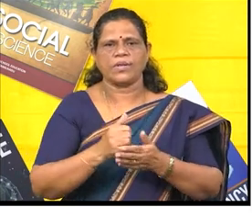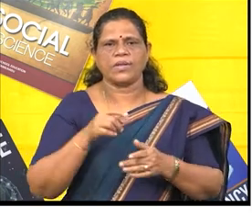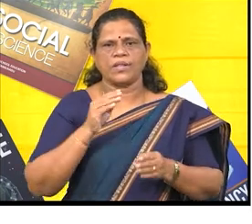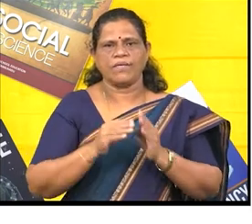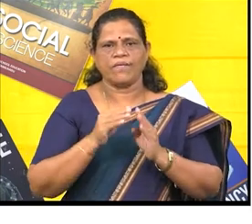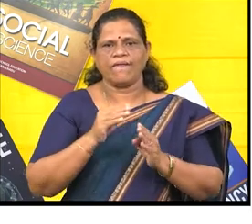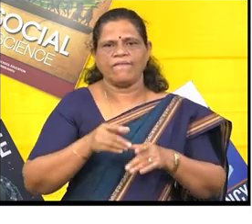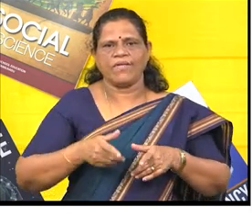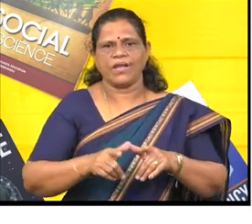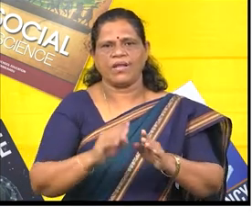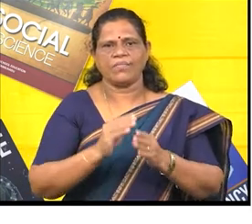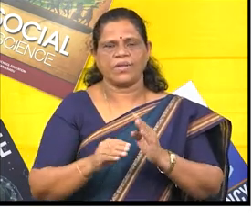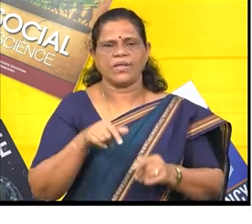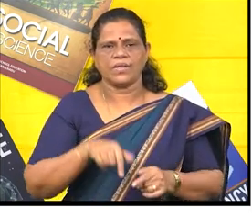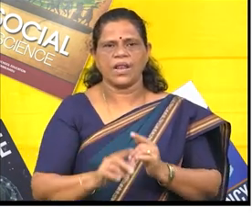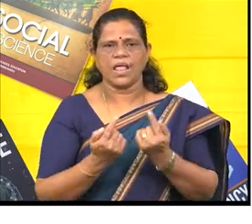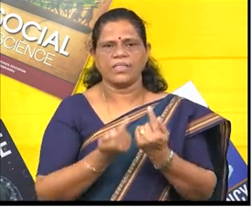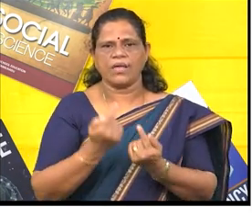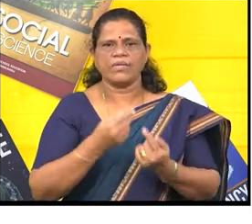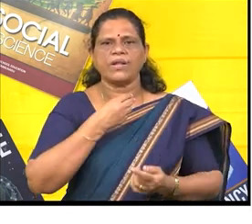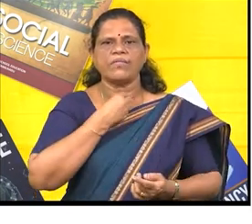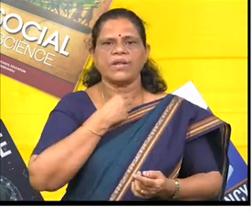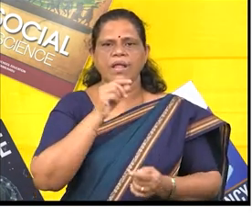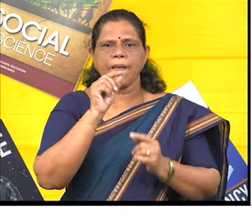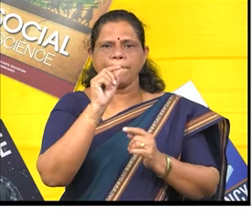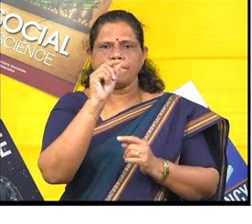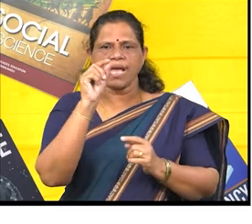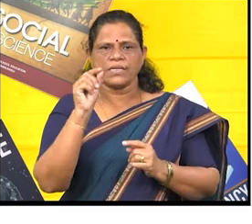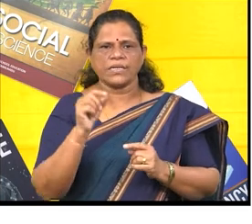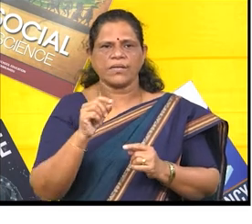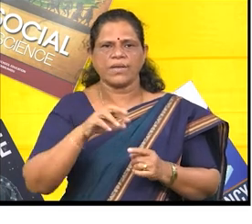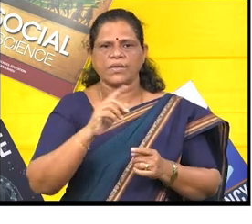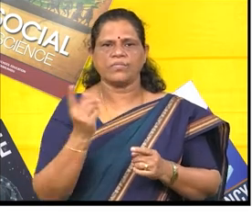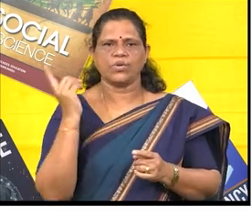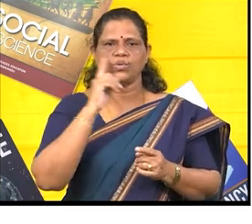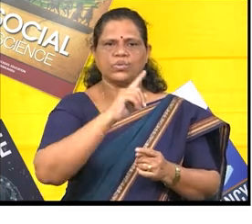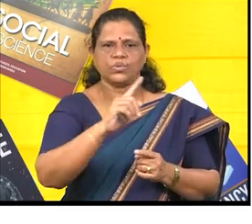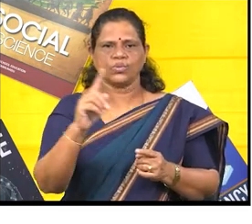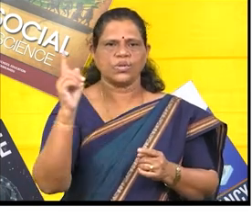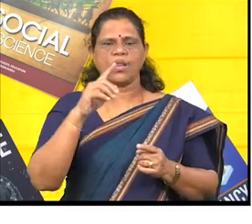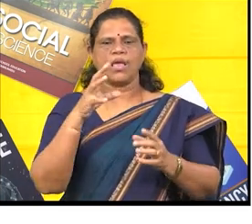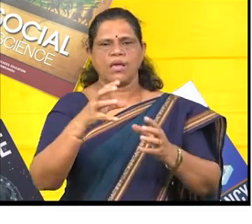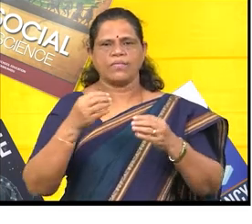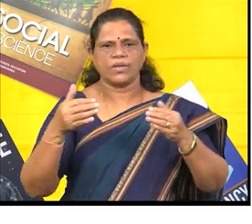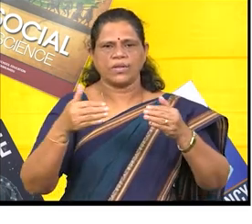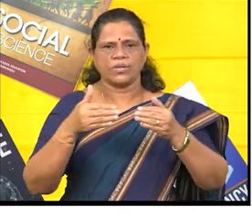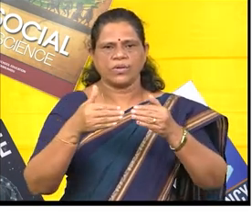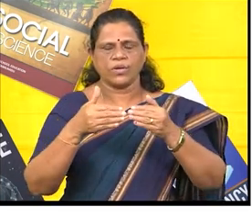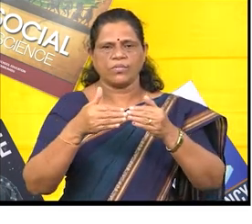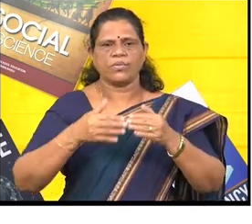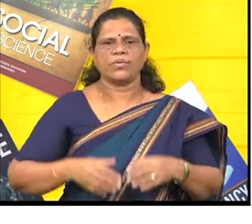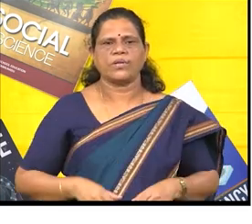அப்படின்னு சொல்லுவோம். இதில் தாவரங்கள், விலங்குகள், பாக்டீரியாக்கள் மற்றும் சுற்றுச்சூழல் ஆகியவற்றை